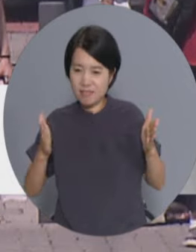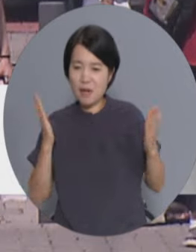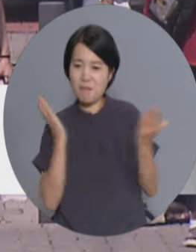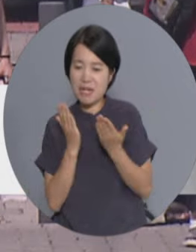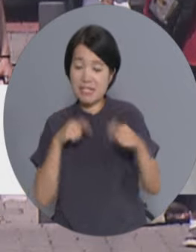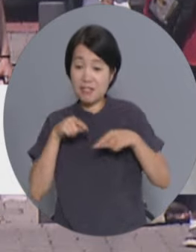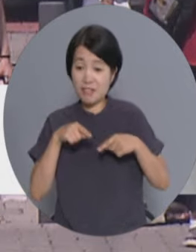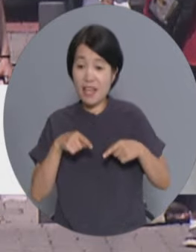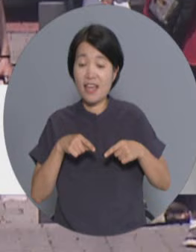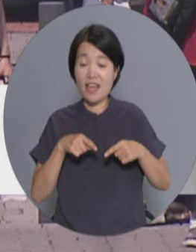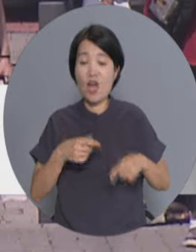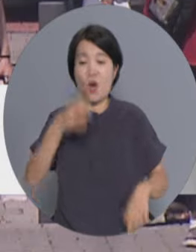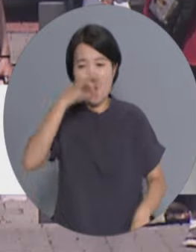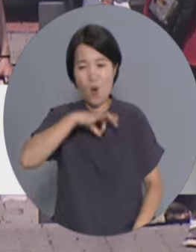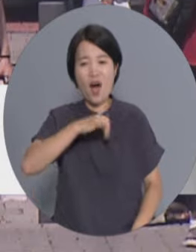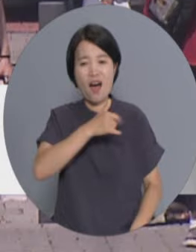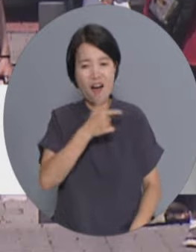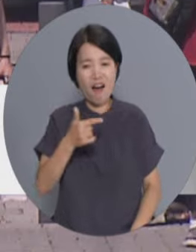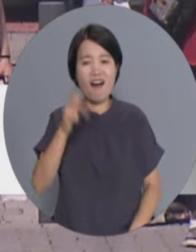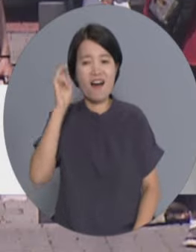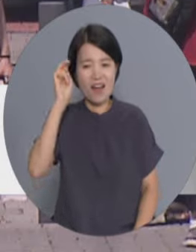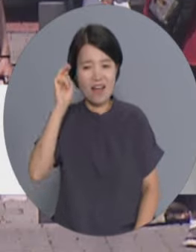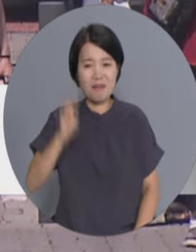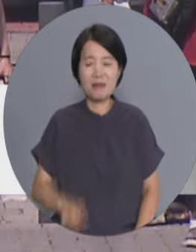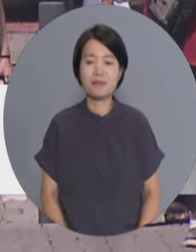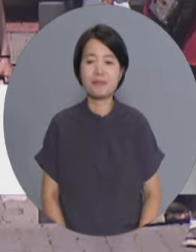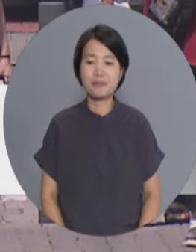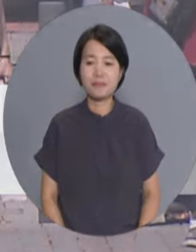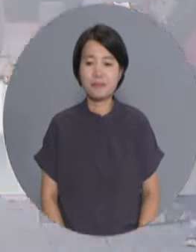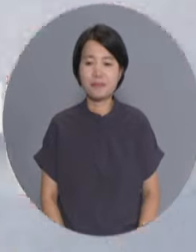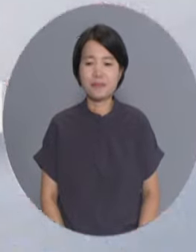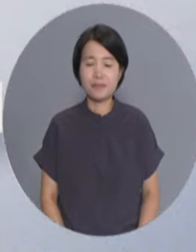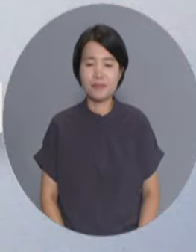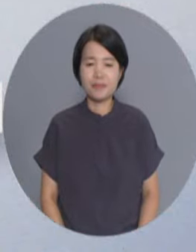있는데요. 김주희 기자가 보도합니다.